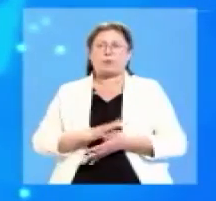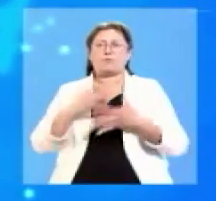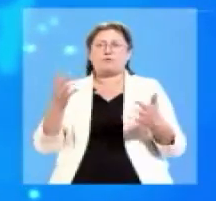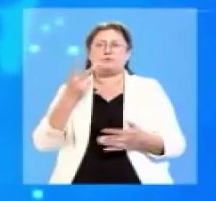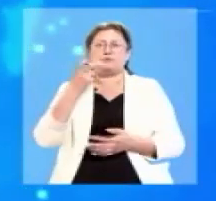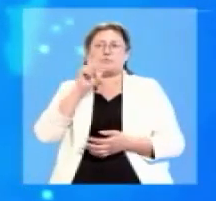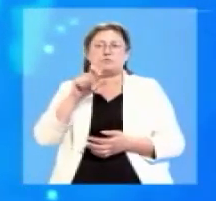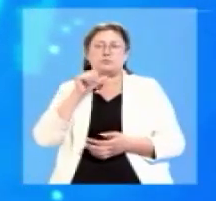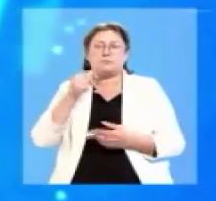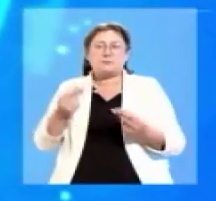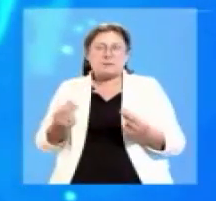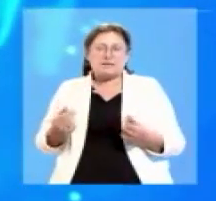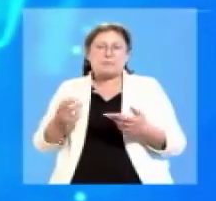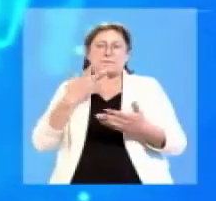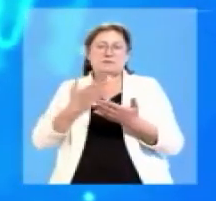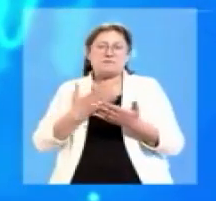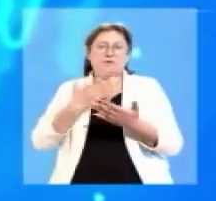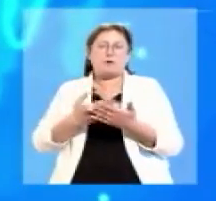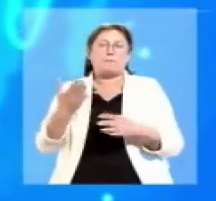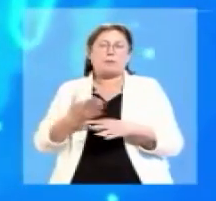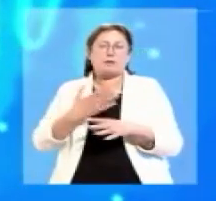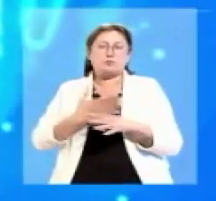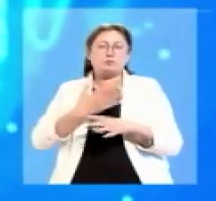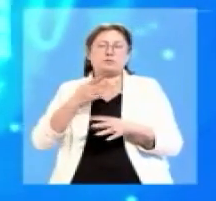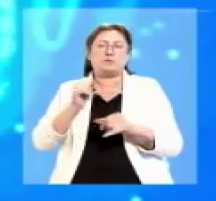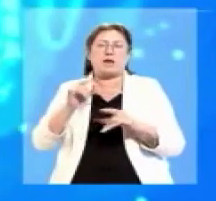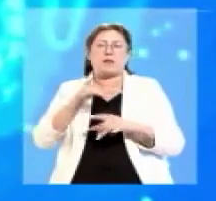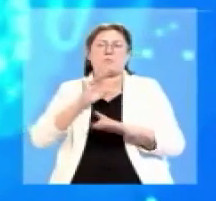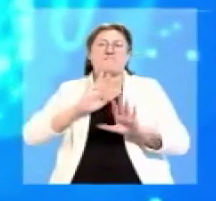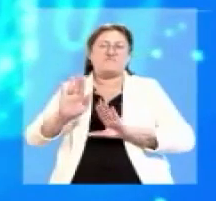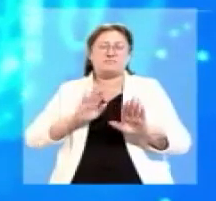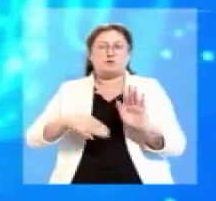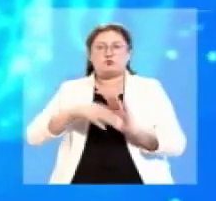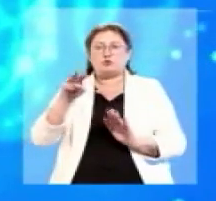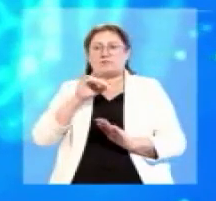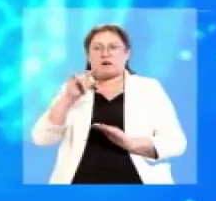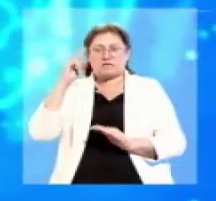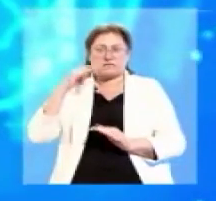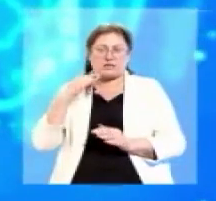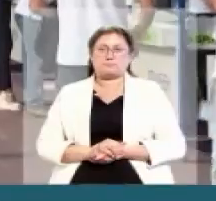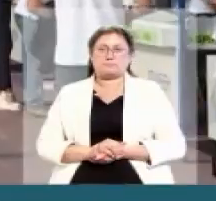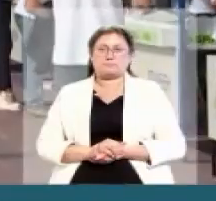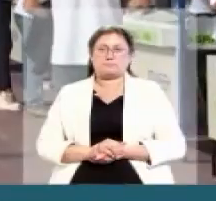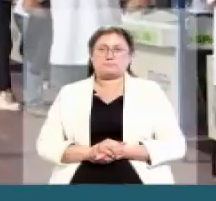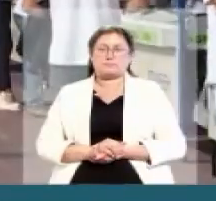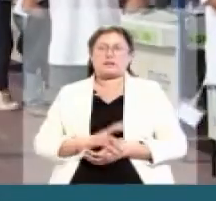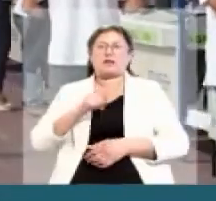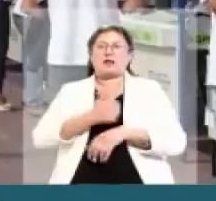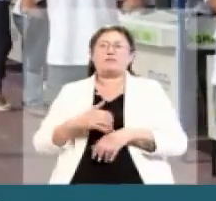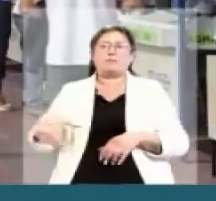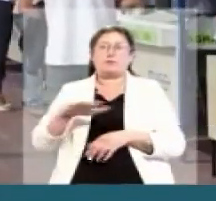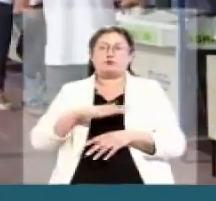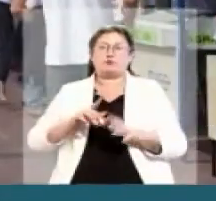Больше 200 кустанайских предпринимателей представили свою продукцию на региональном этапе выставки «Лучший товар Казахстана». На главной